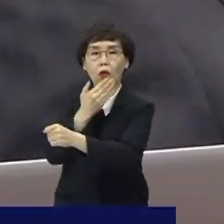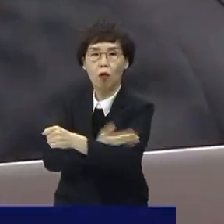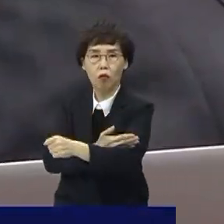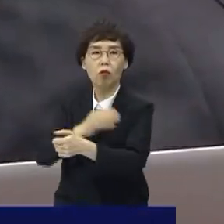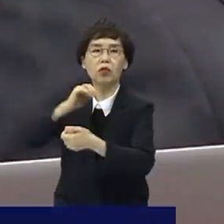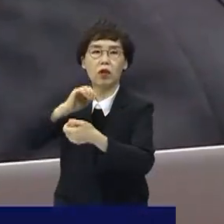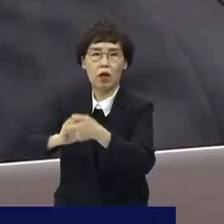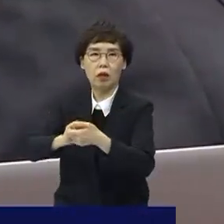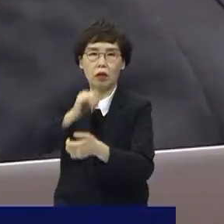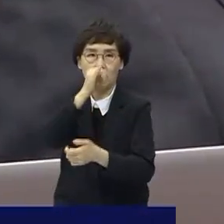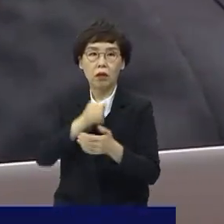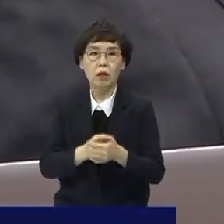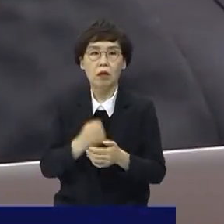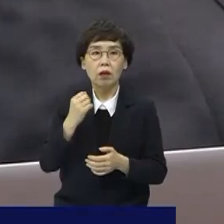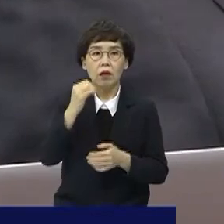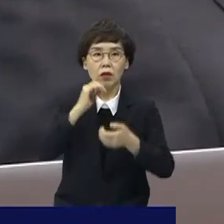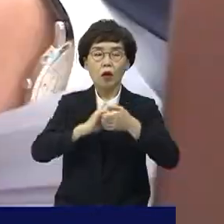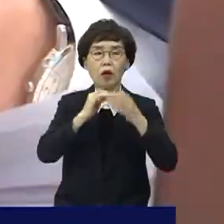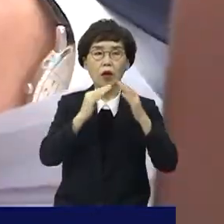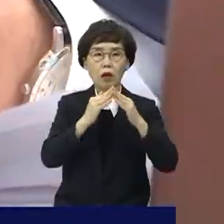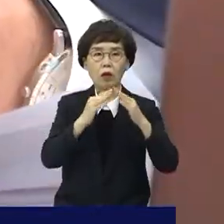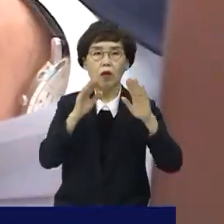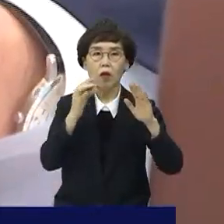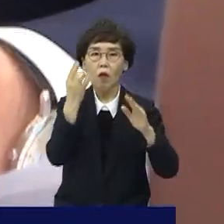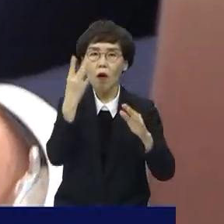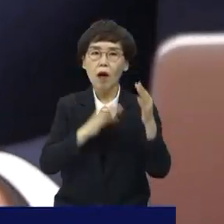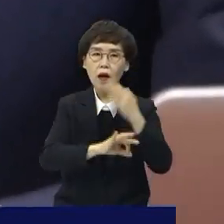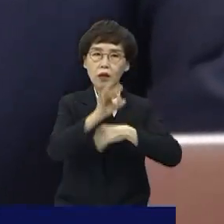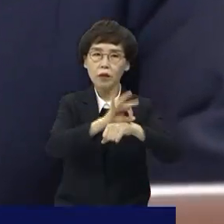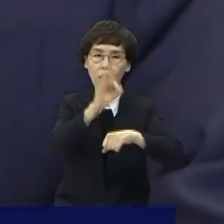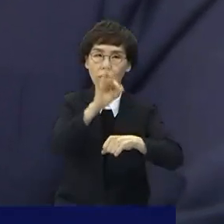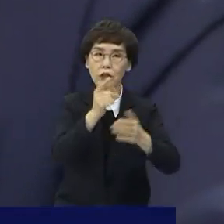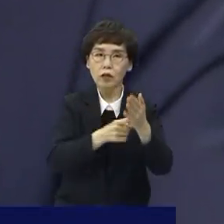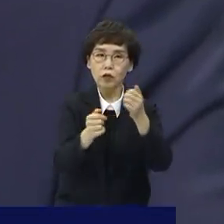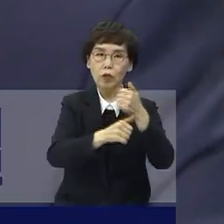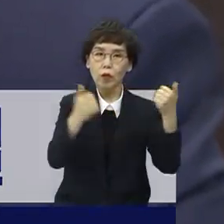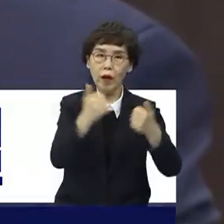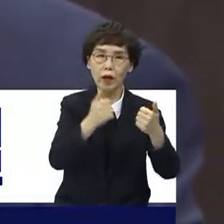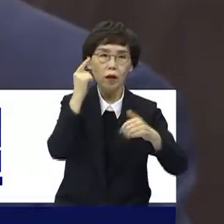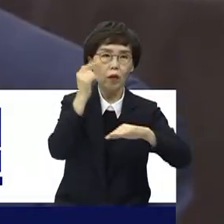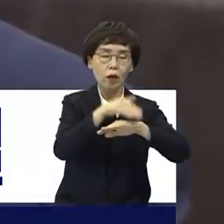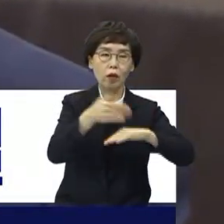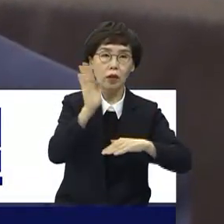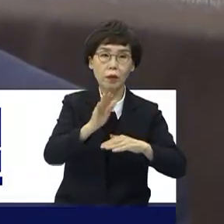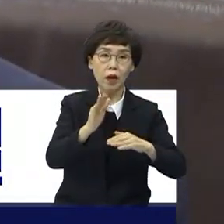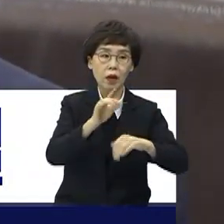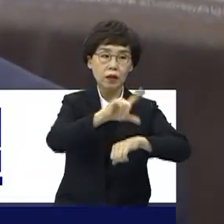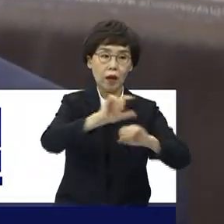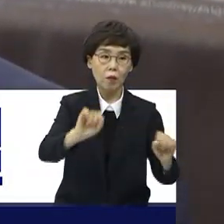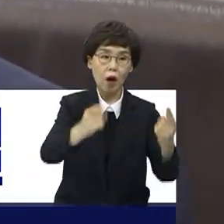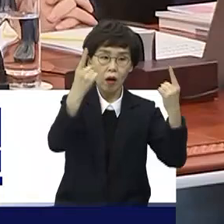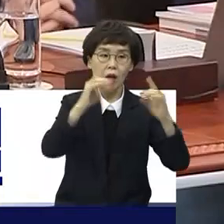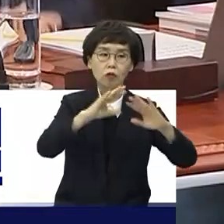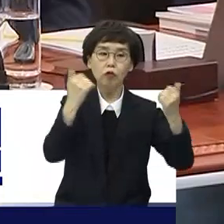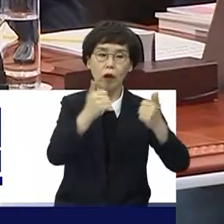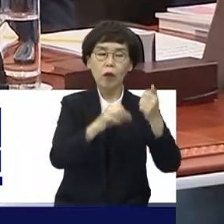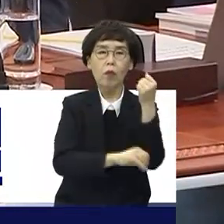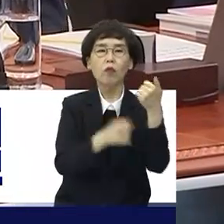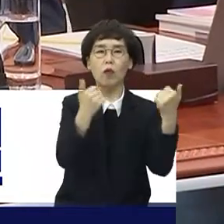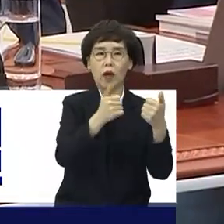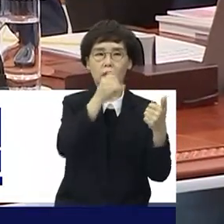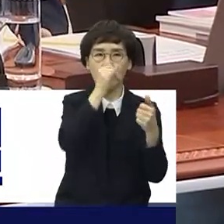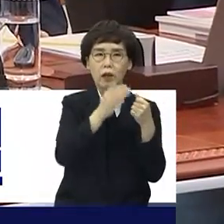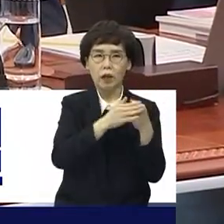제한됩니다. 청와대는 애초 오전 10시였던 국무회의 시간을 동시간대에 열린 국회 본회의를 고려해